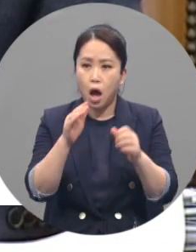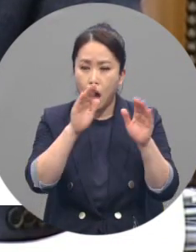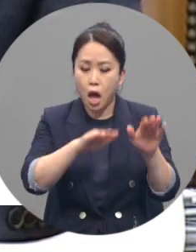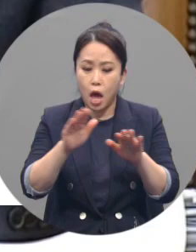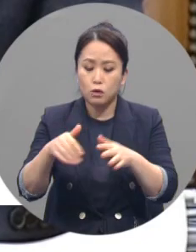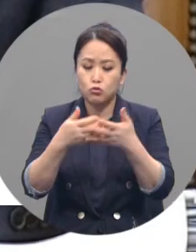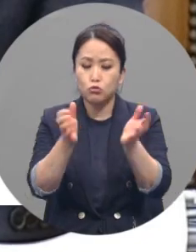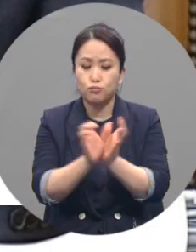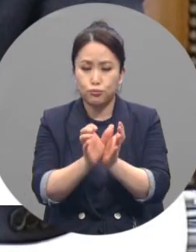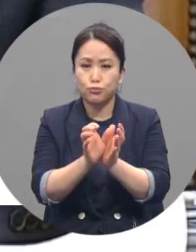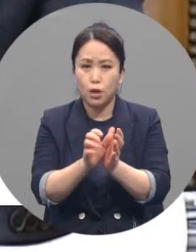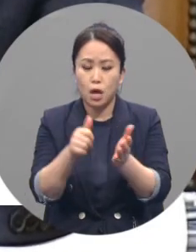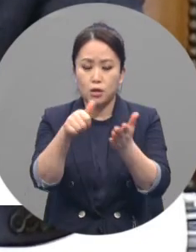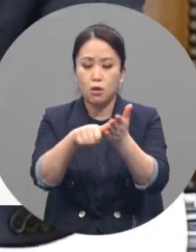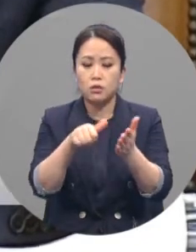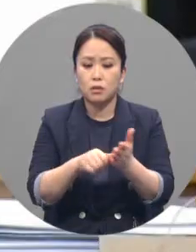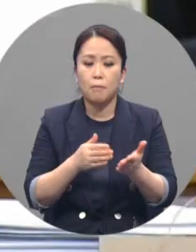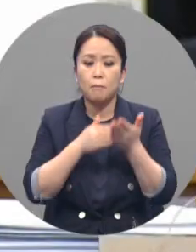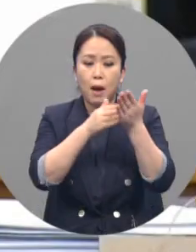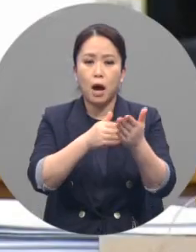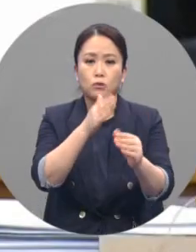지금 결재를 안 하고 있는 거예요, 그거를.